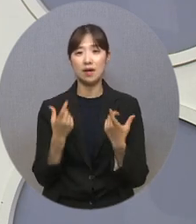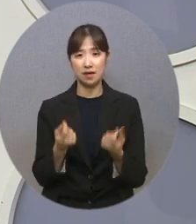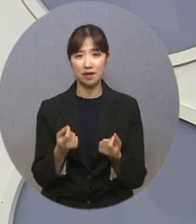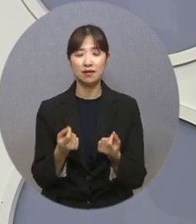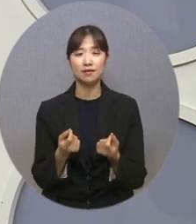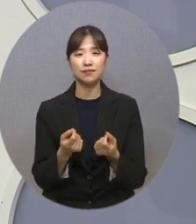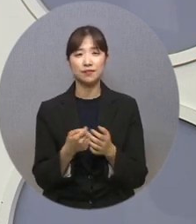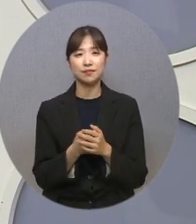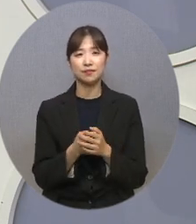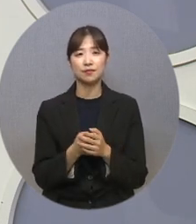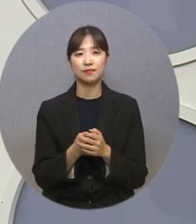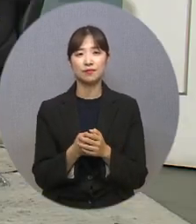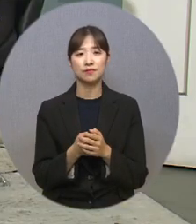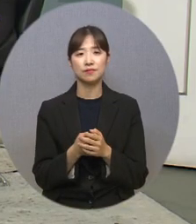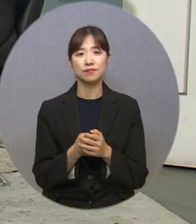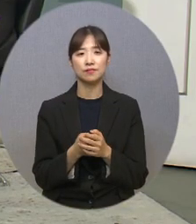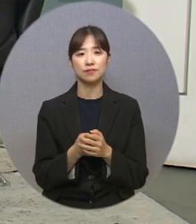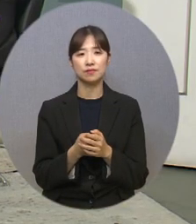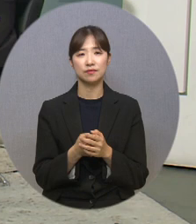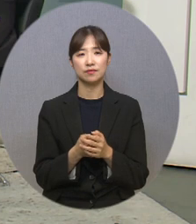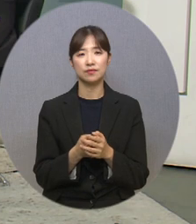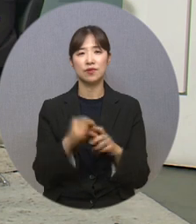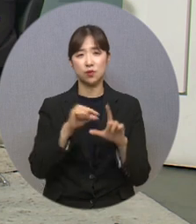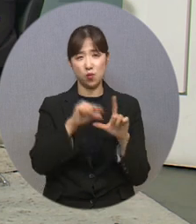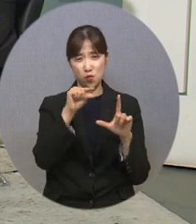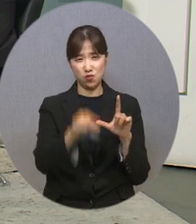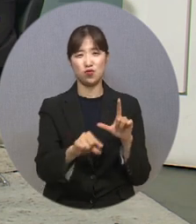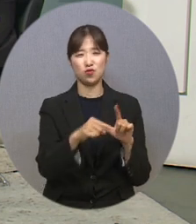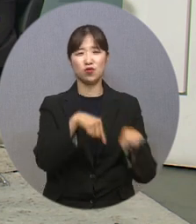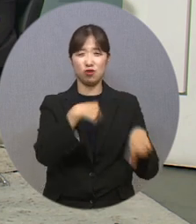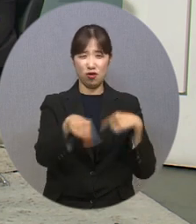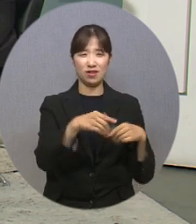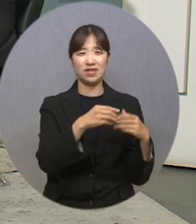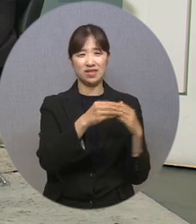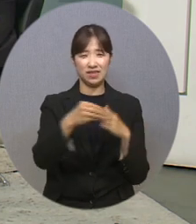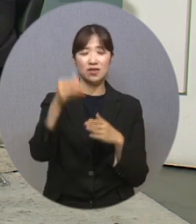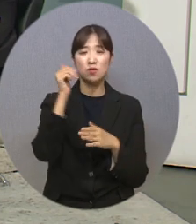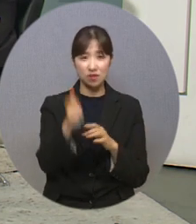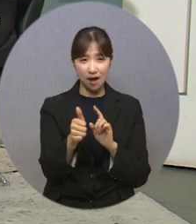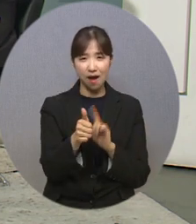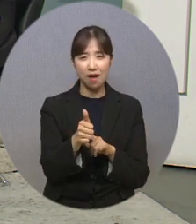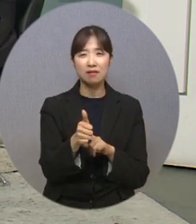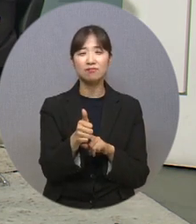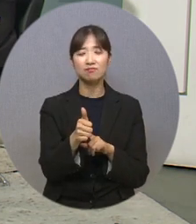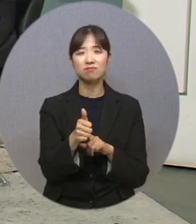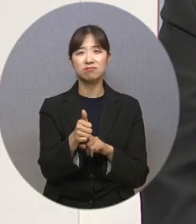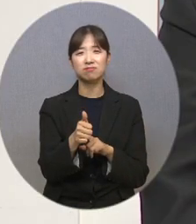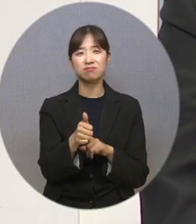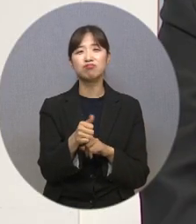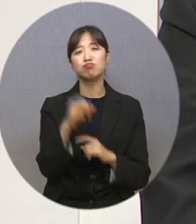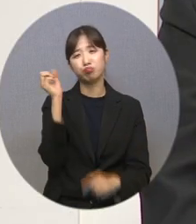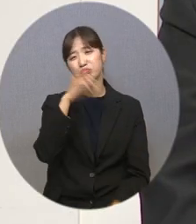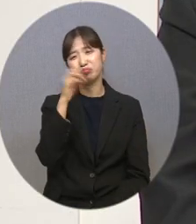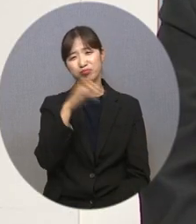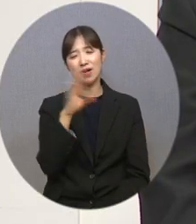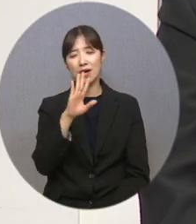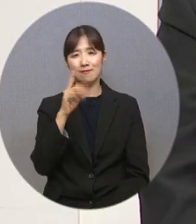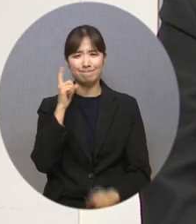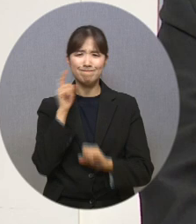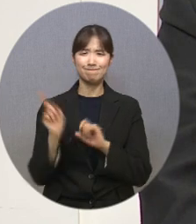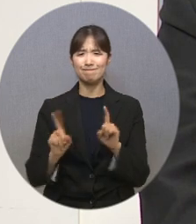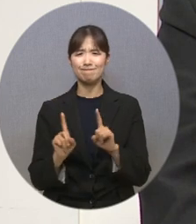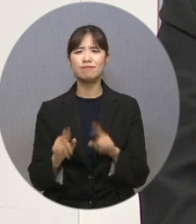말씀드린 대로 정치적 소수 계층인 정치 그 지도자들 이런 분들이 깨어나면